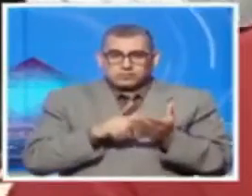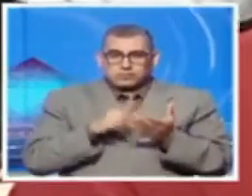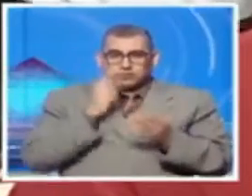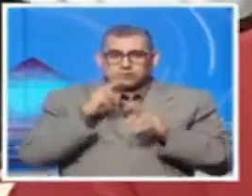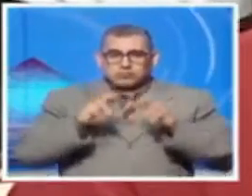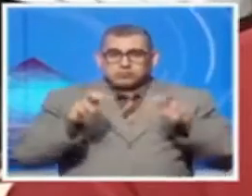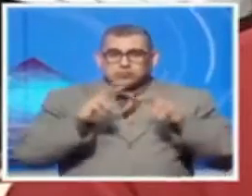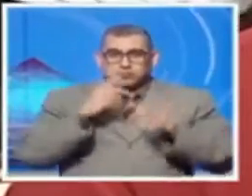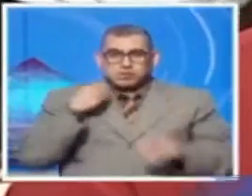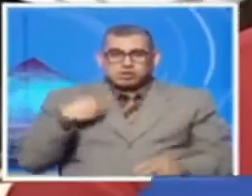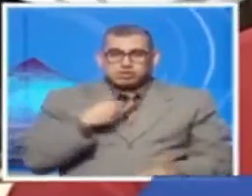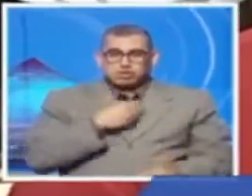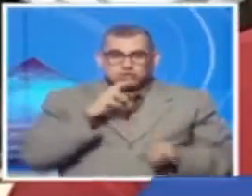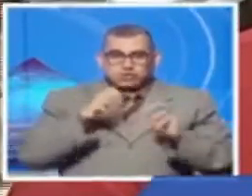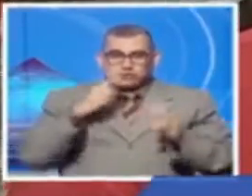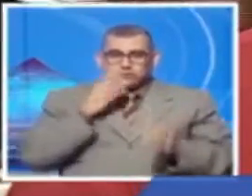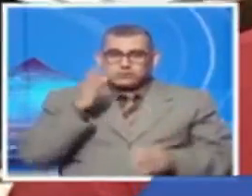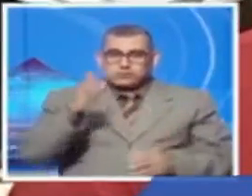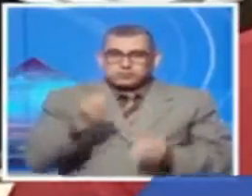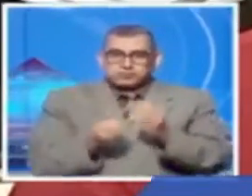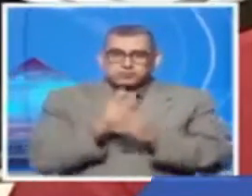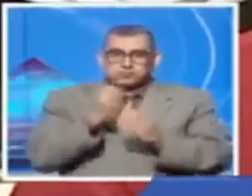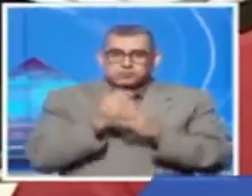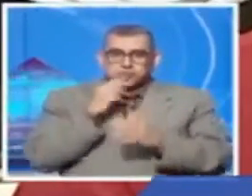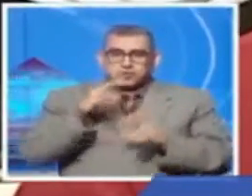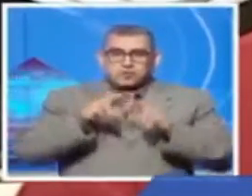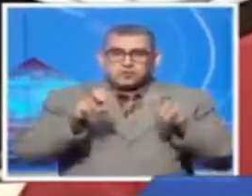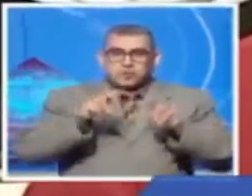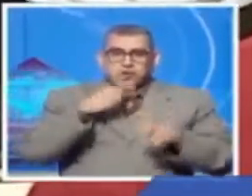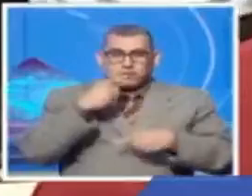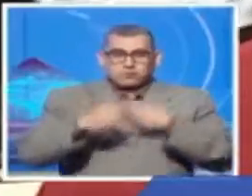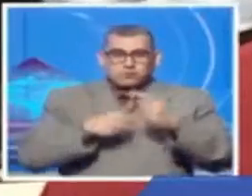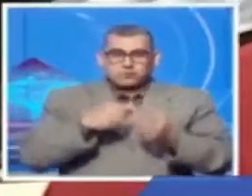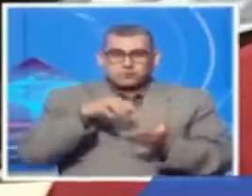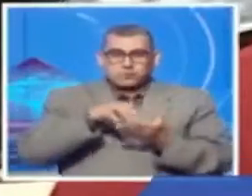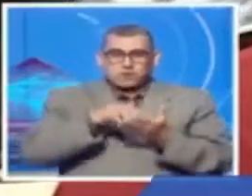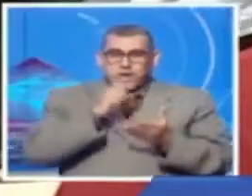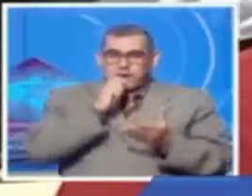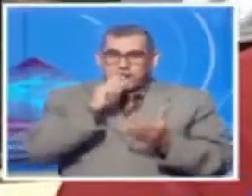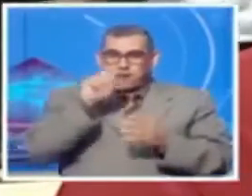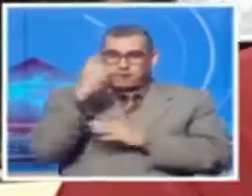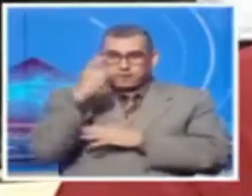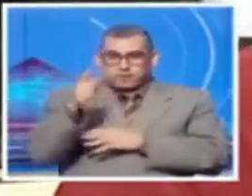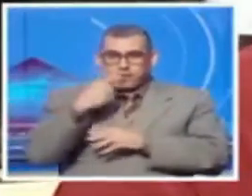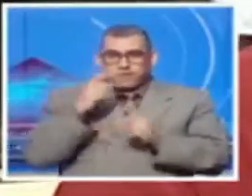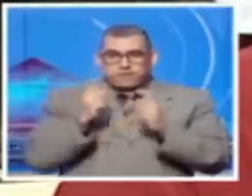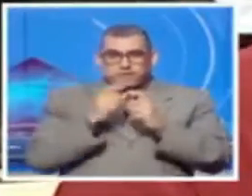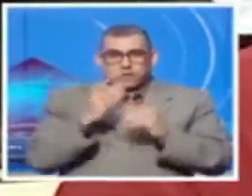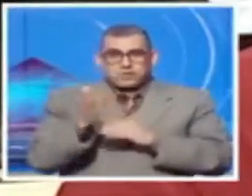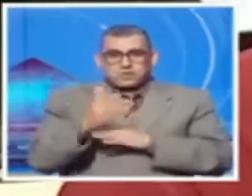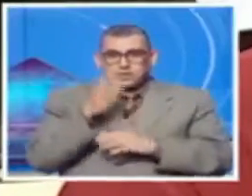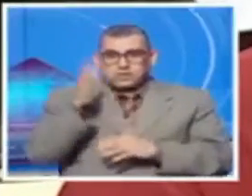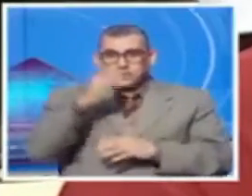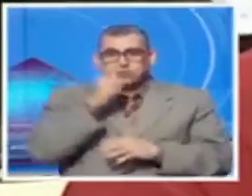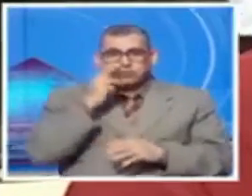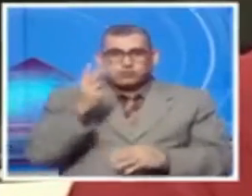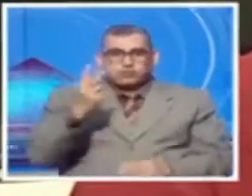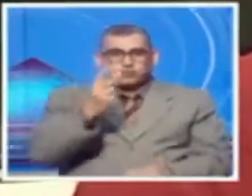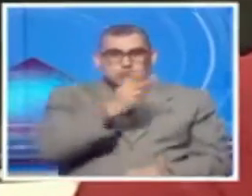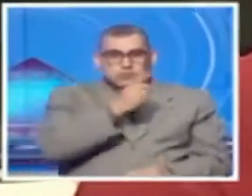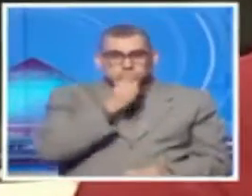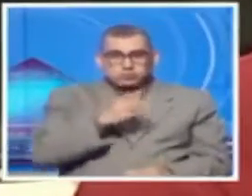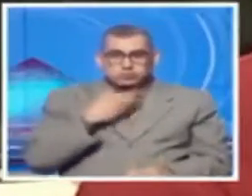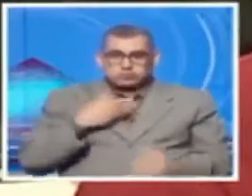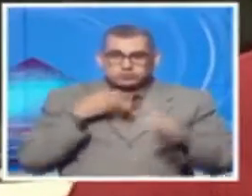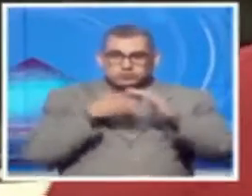عليهم فنيا، وأن احنا ننزل حملات رقابة على الأسواق سواء أسواق اللحوم أو الدواجن أو الأسماك ومنتجاتها.